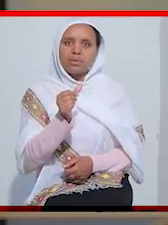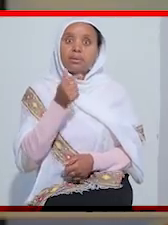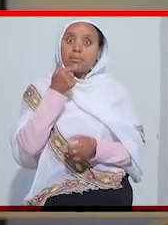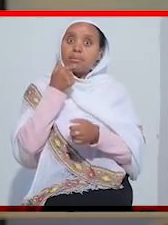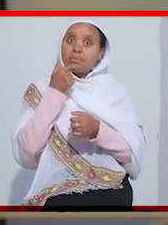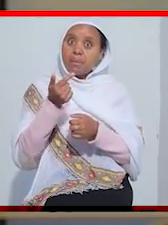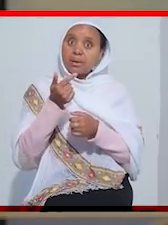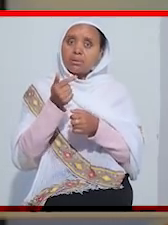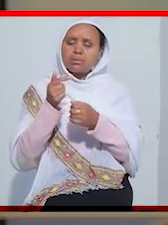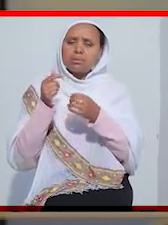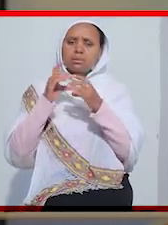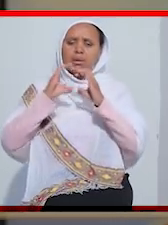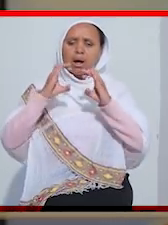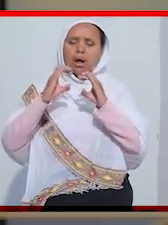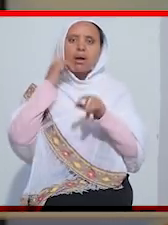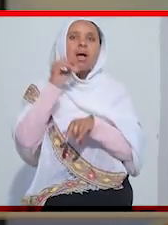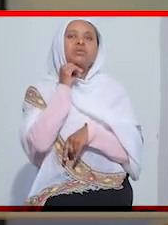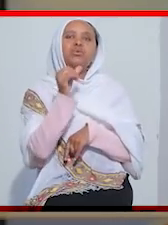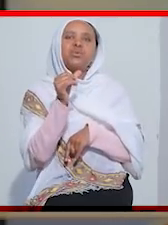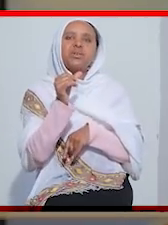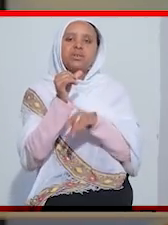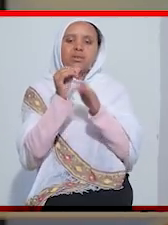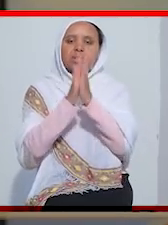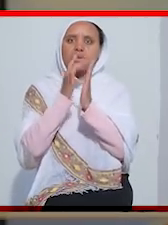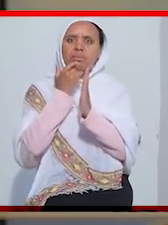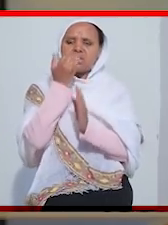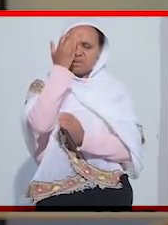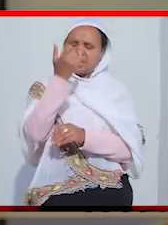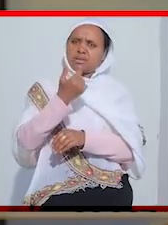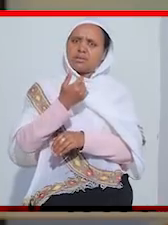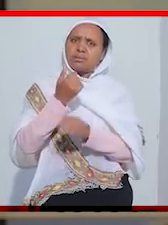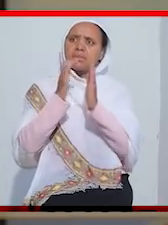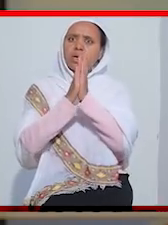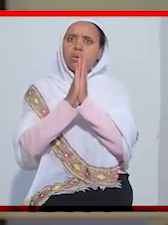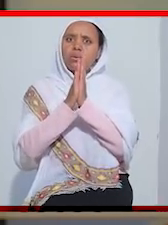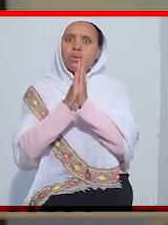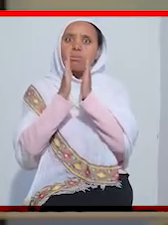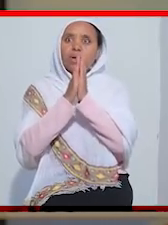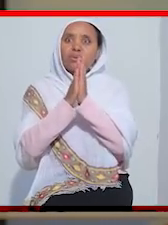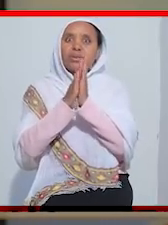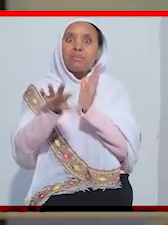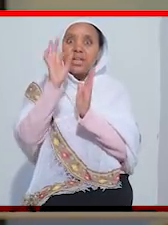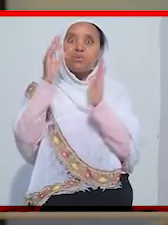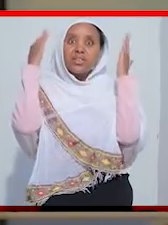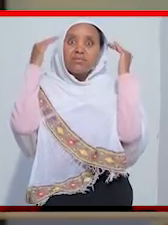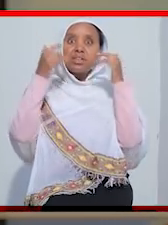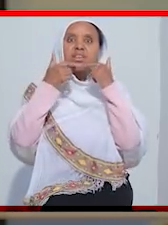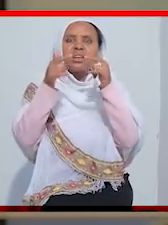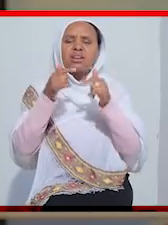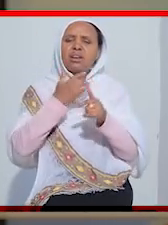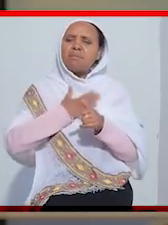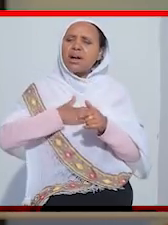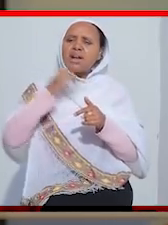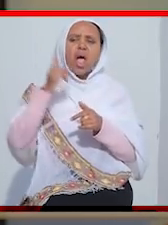አትሁን በማለት ተከራካሪም አትሁን። ጸልይ ስትባል ለምንድን ነው የምጸልየው? በጸሎት የሚገኘውን